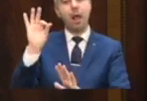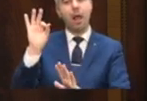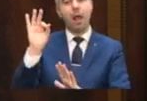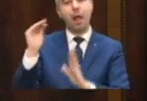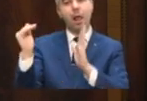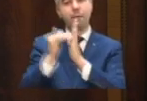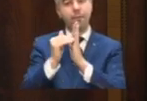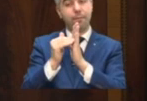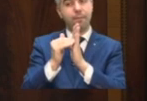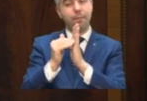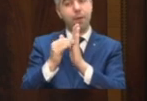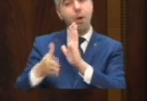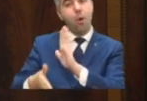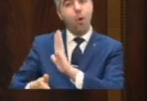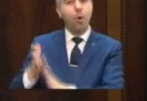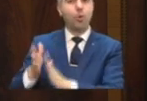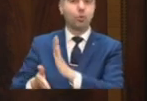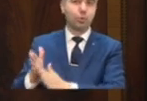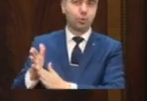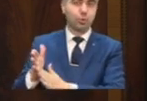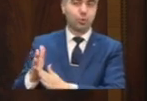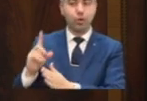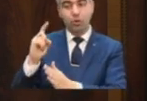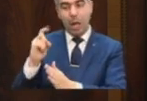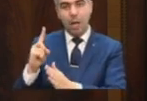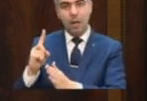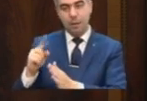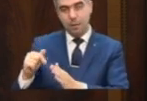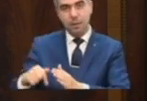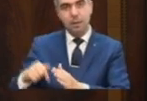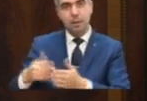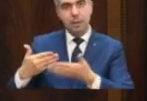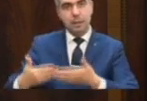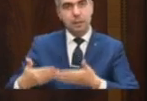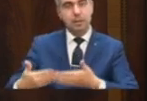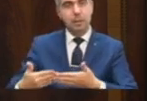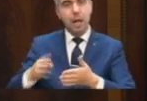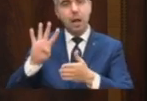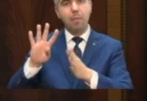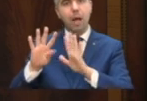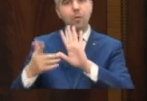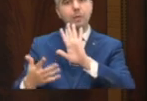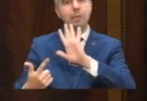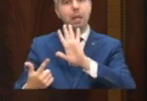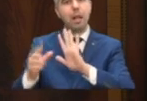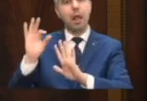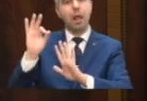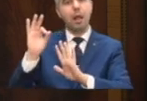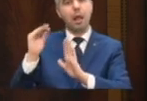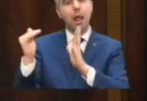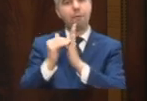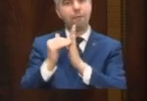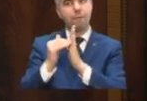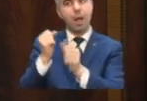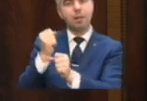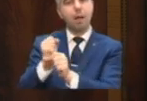الفترة هذه. إذن عندنا نقص في هذا الشهر هذا ديال 24,000 منصب شغل. البعض كيقول أنه هذا الشيء ما فيه مشكل لأن